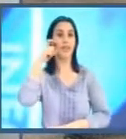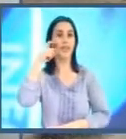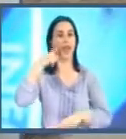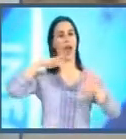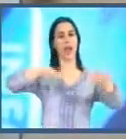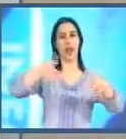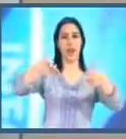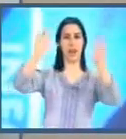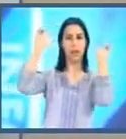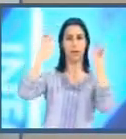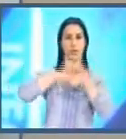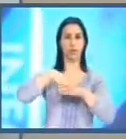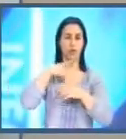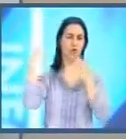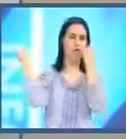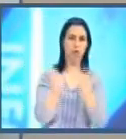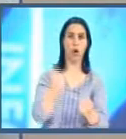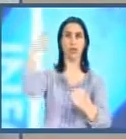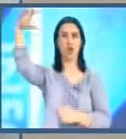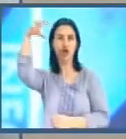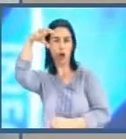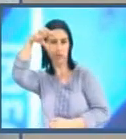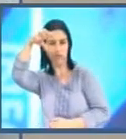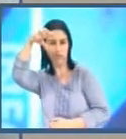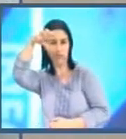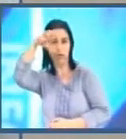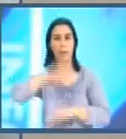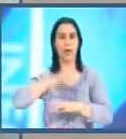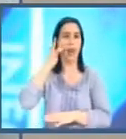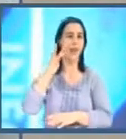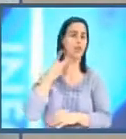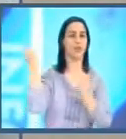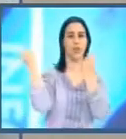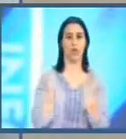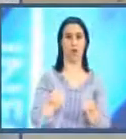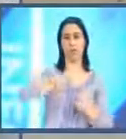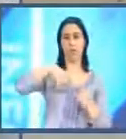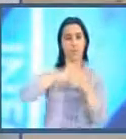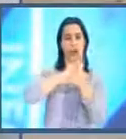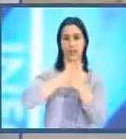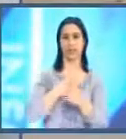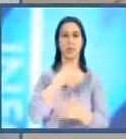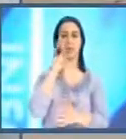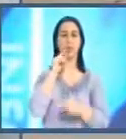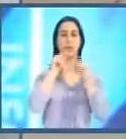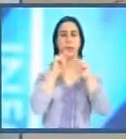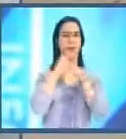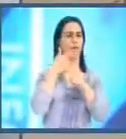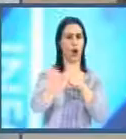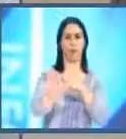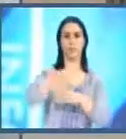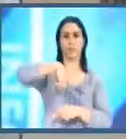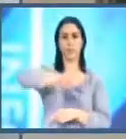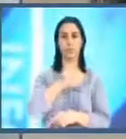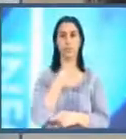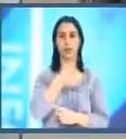lliure. D'aquesta manera, es facilita la penetració dels rajos de sol per potenciar al màxim la seva acció desinfectant, tal com es desprèn